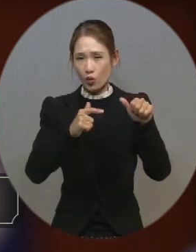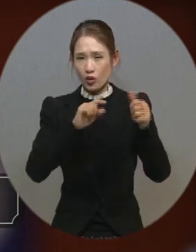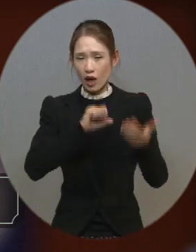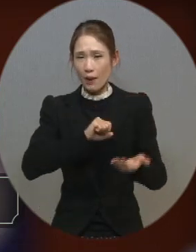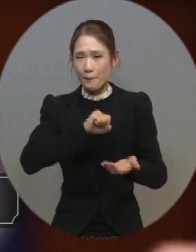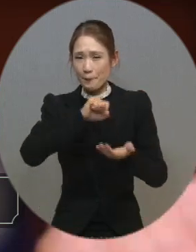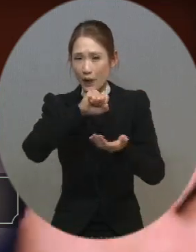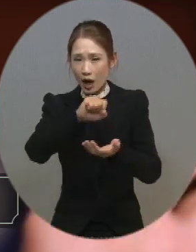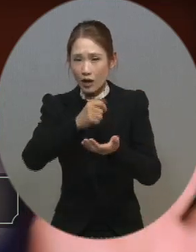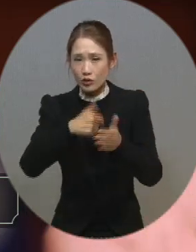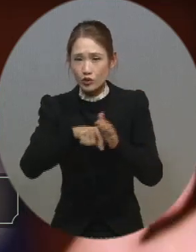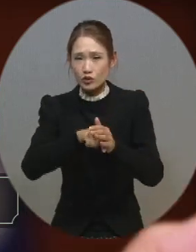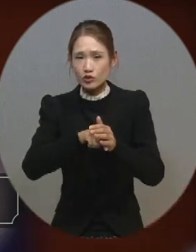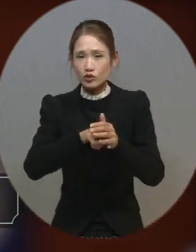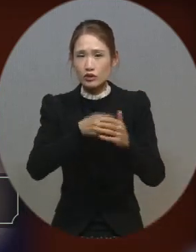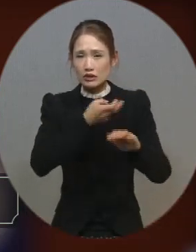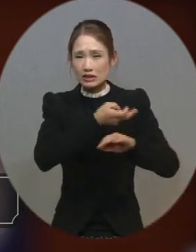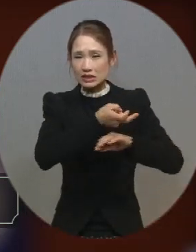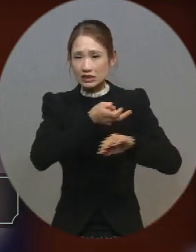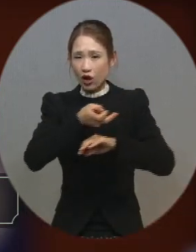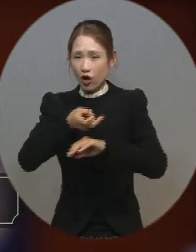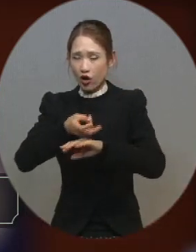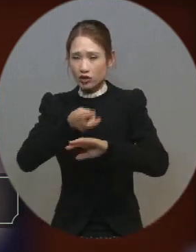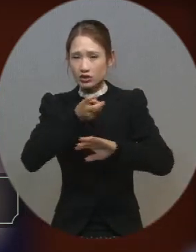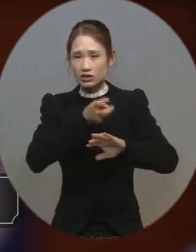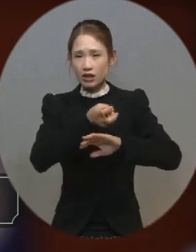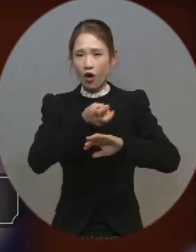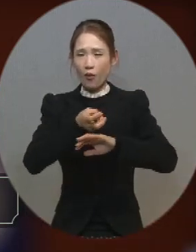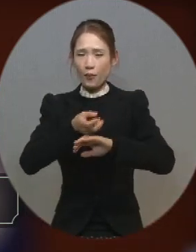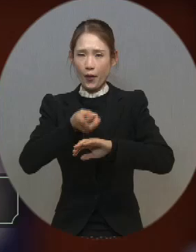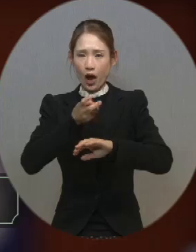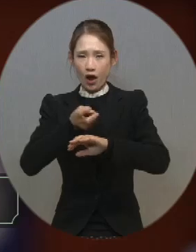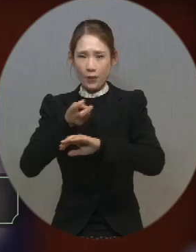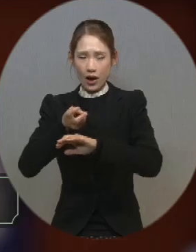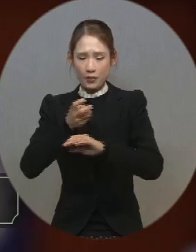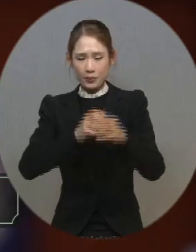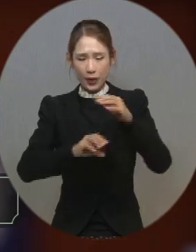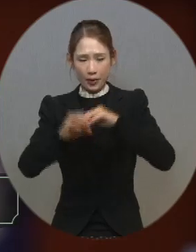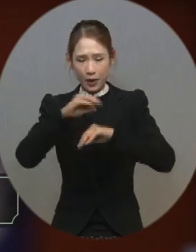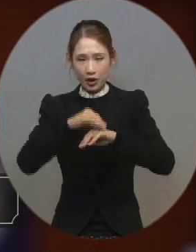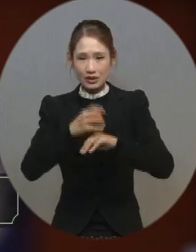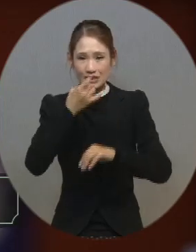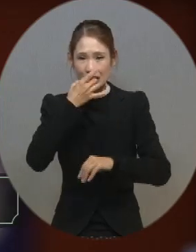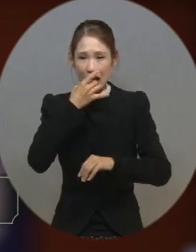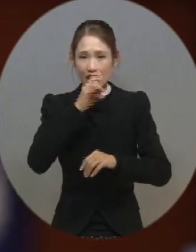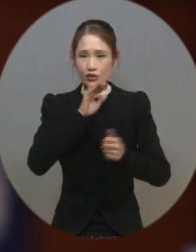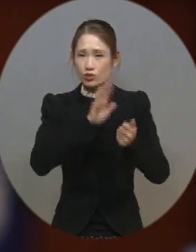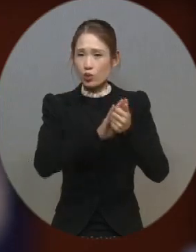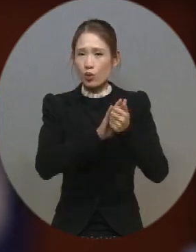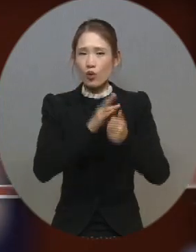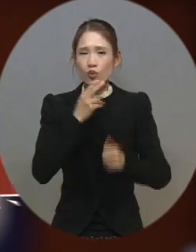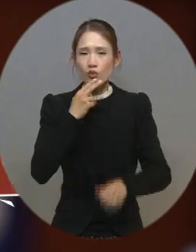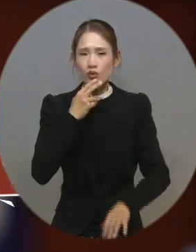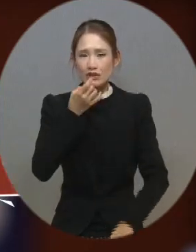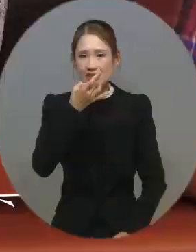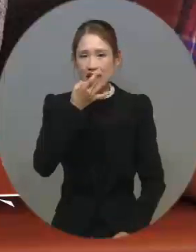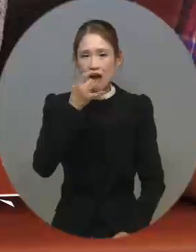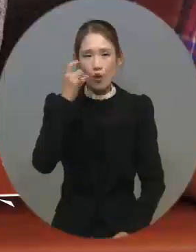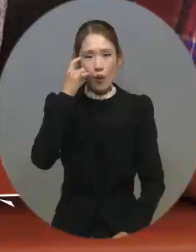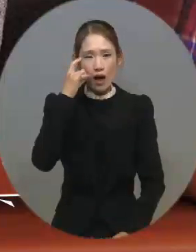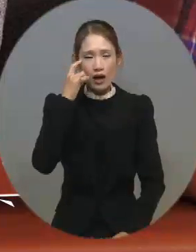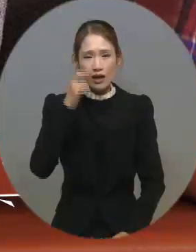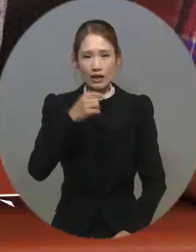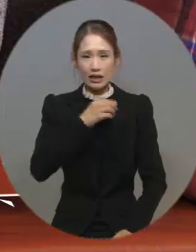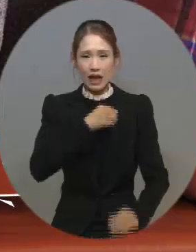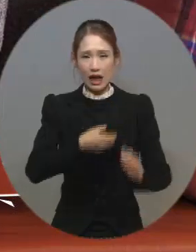하면 수백 대의 추력에다 싣고 들어가는 거거든요. 근데 쌀은 우리가 한 톨도 안 도운 게 쌀은 이제 간부들이 뺏어